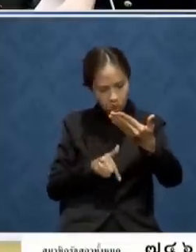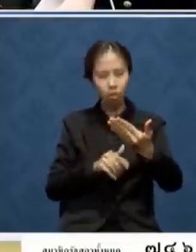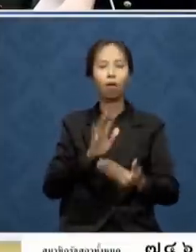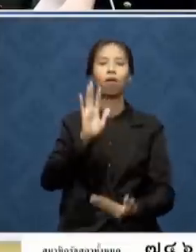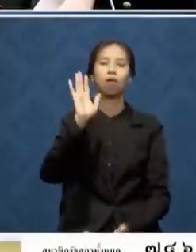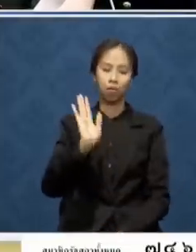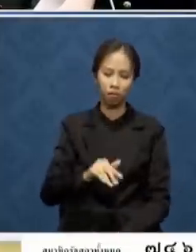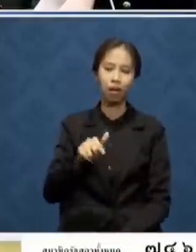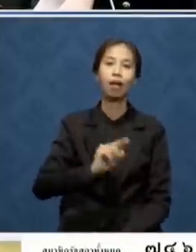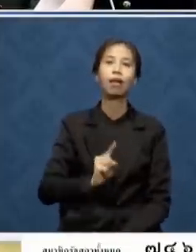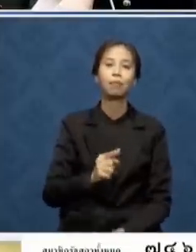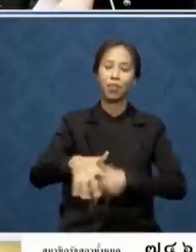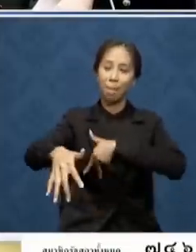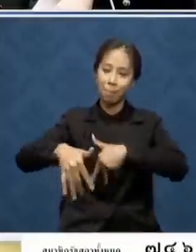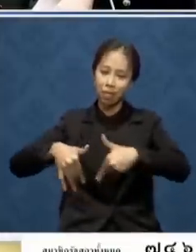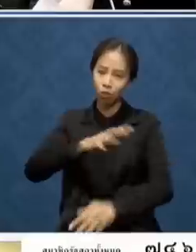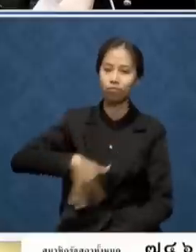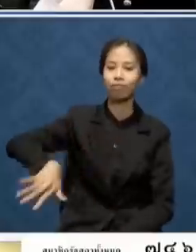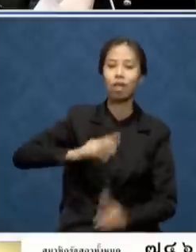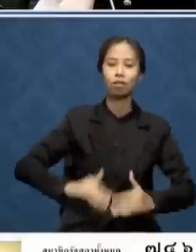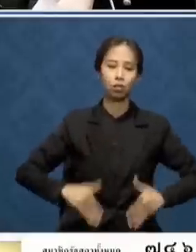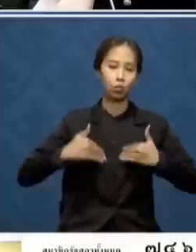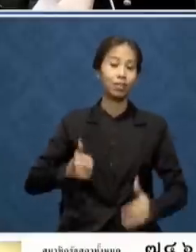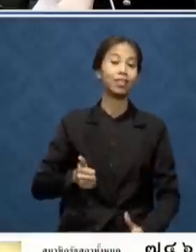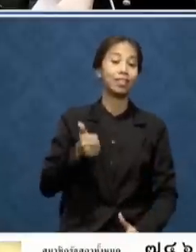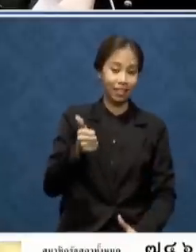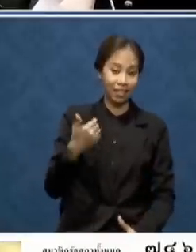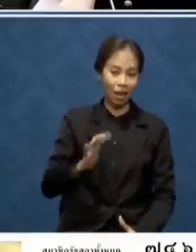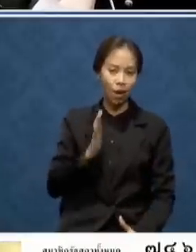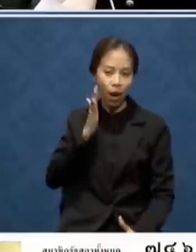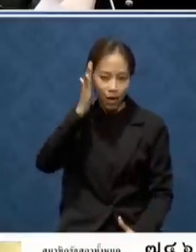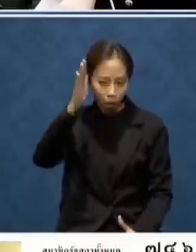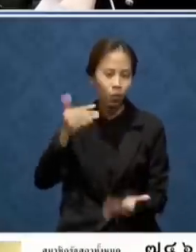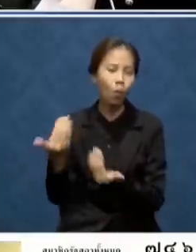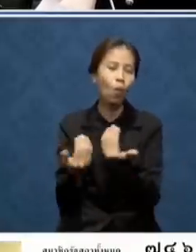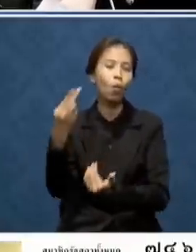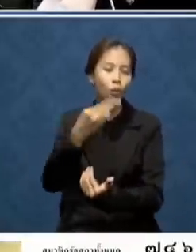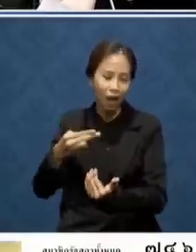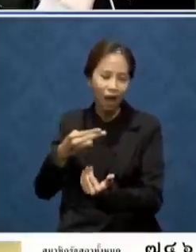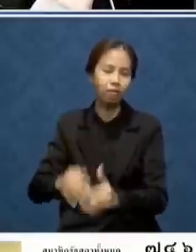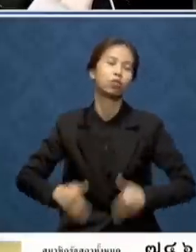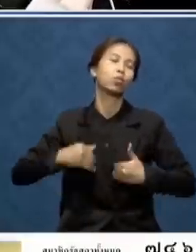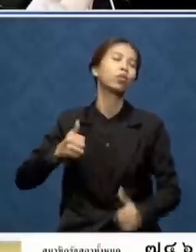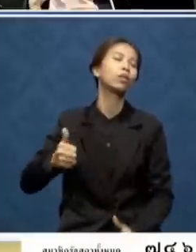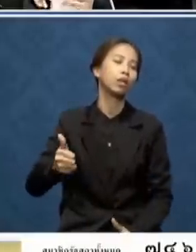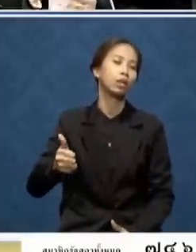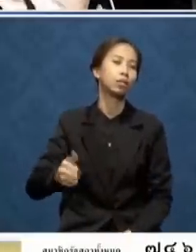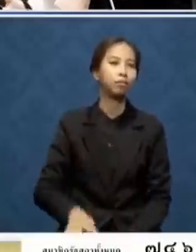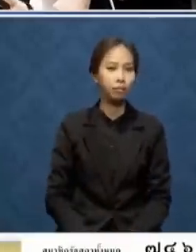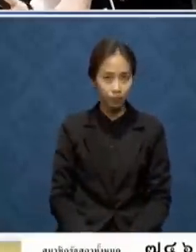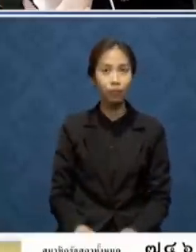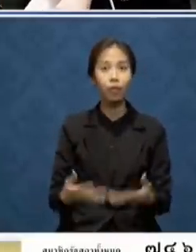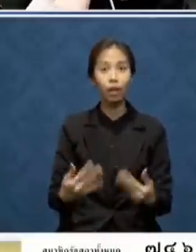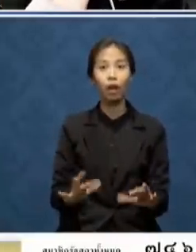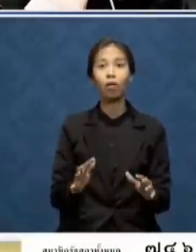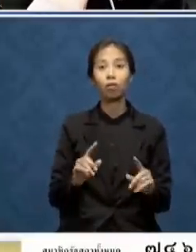ที่ดีของประชาชนทุกคนและส่งต่ออนาคตให้กับลูกหลานของพวกเรานะคะอ่าแล้วว่าง